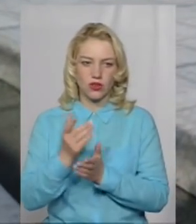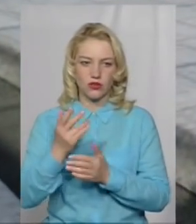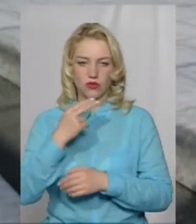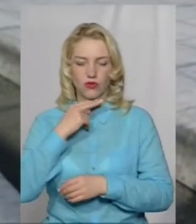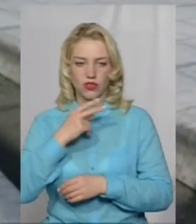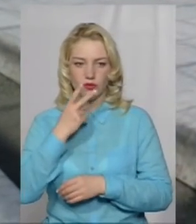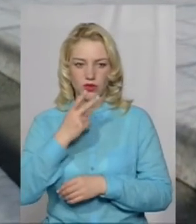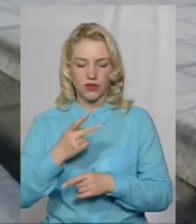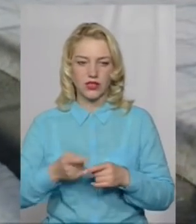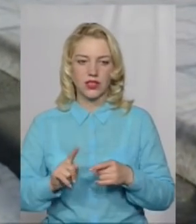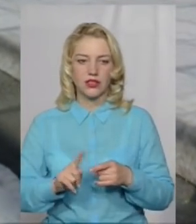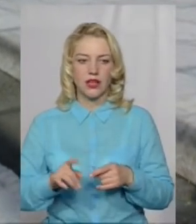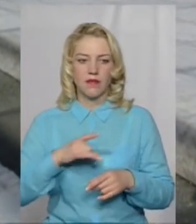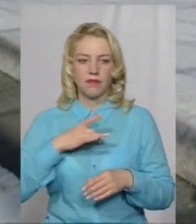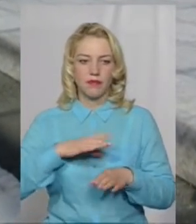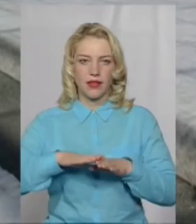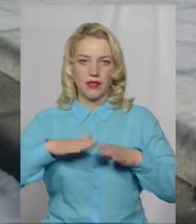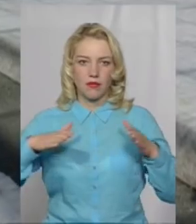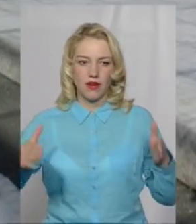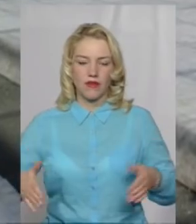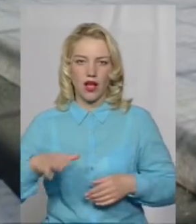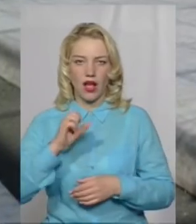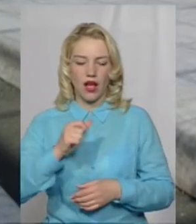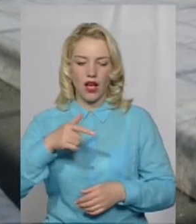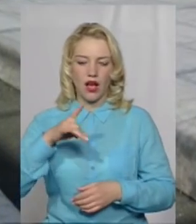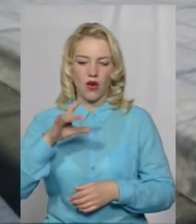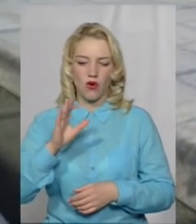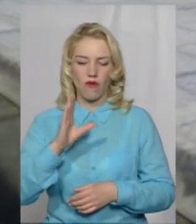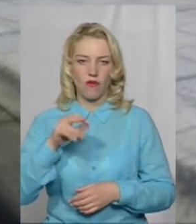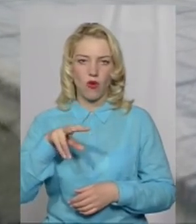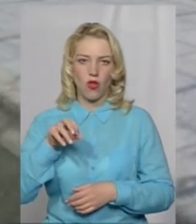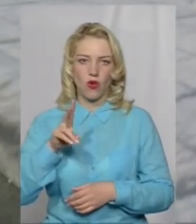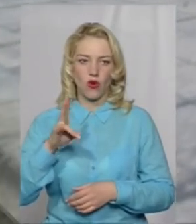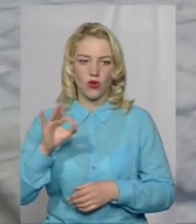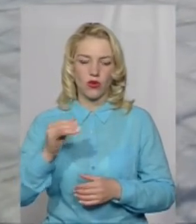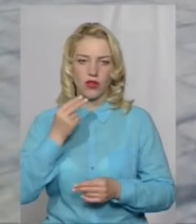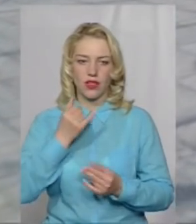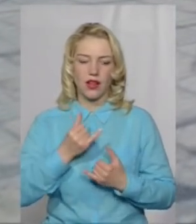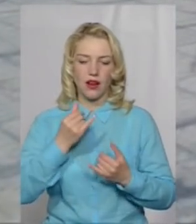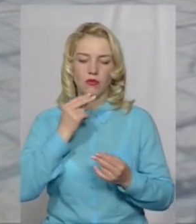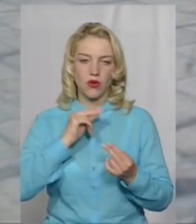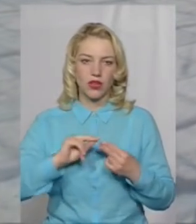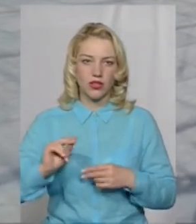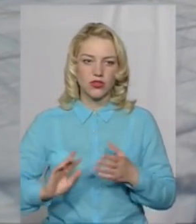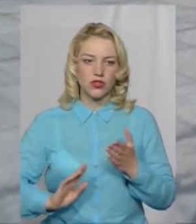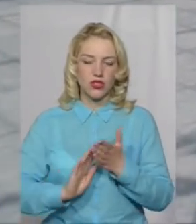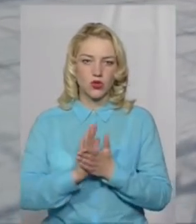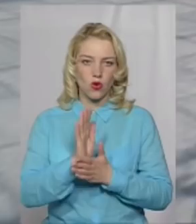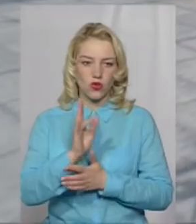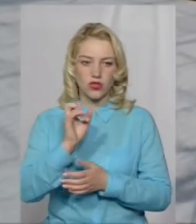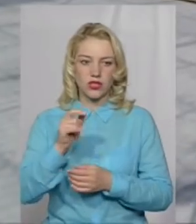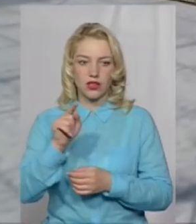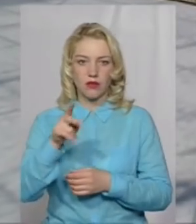так, от оце біла плівка, це агроволокно для покращення схожості, а там же ми